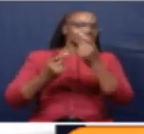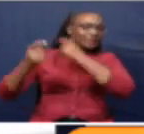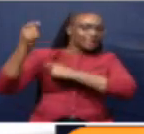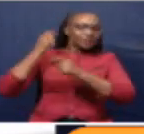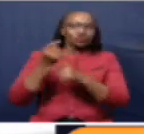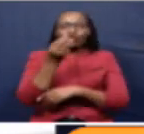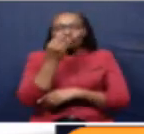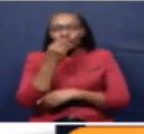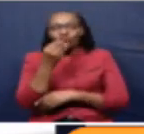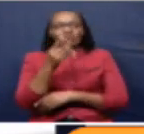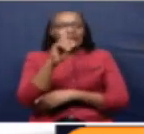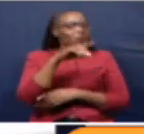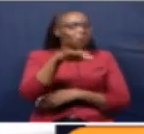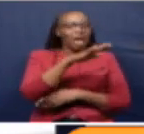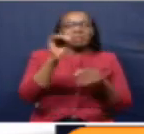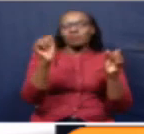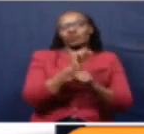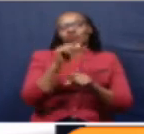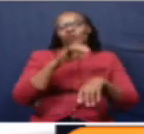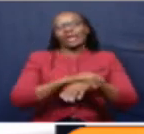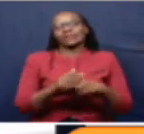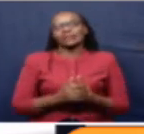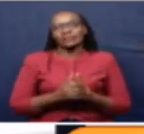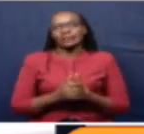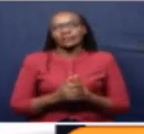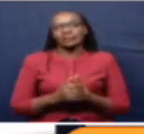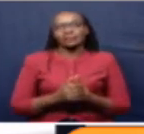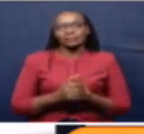siwezi zipata hapa Nairobi.